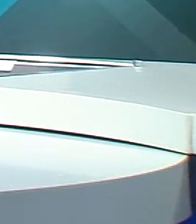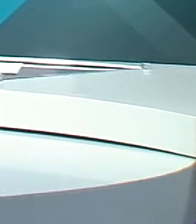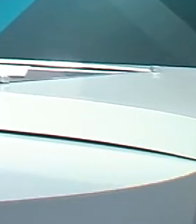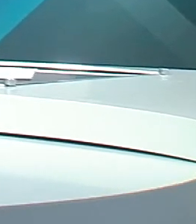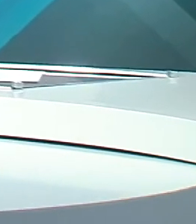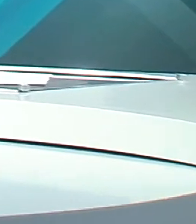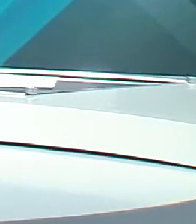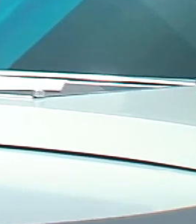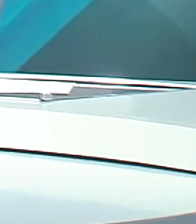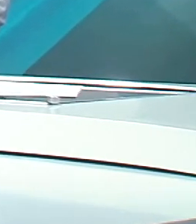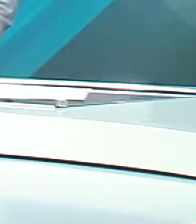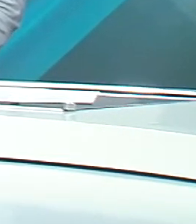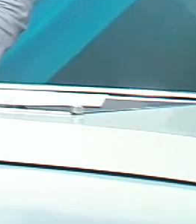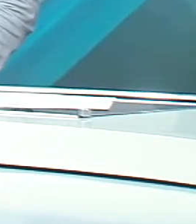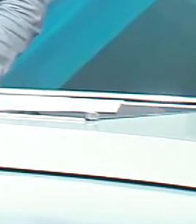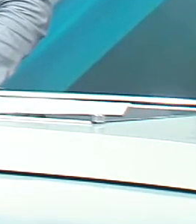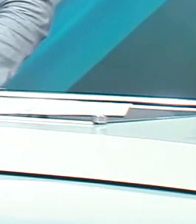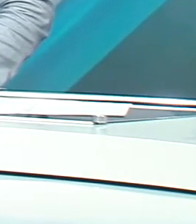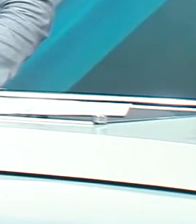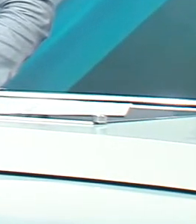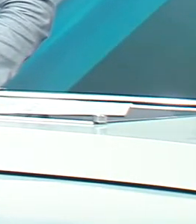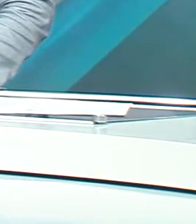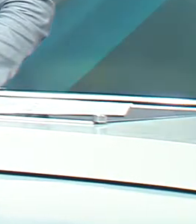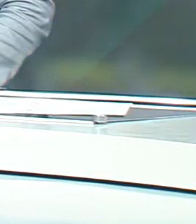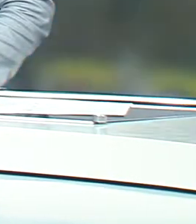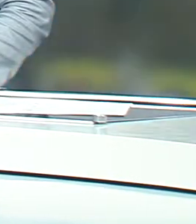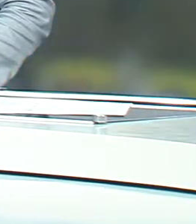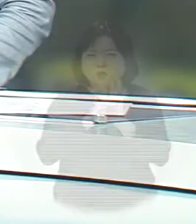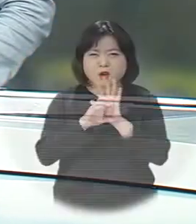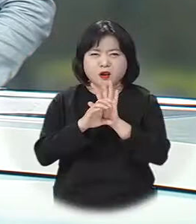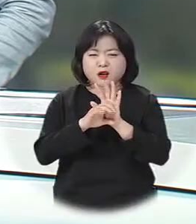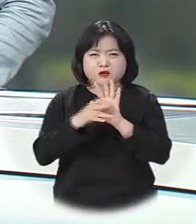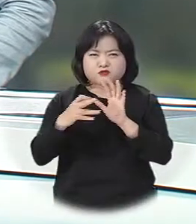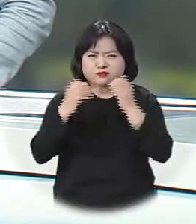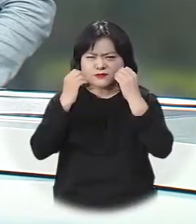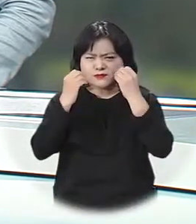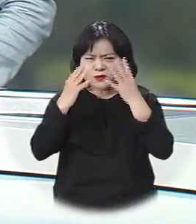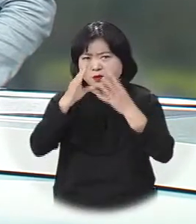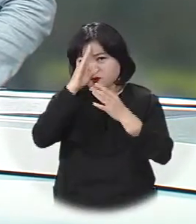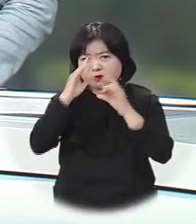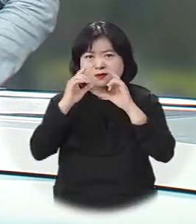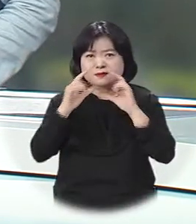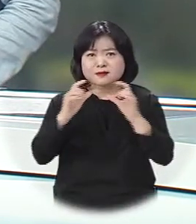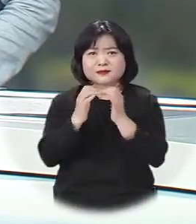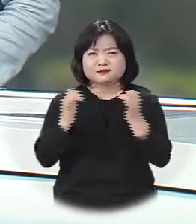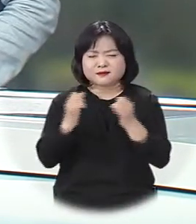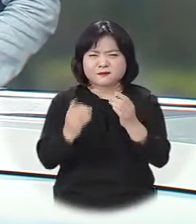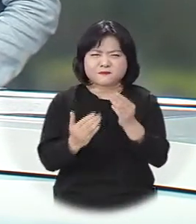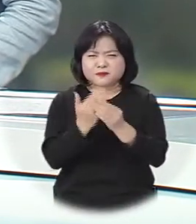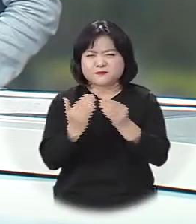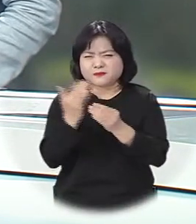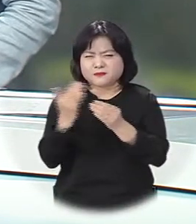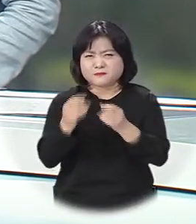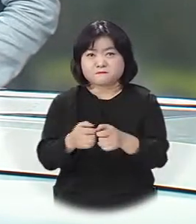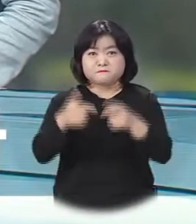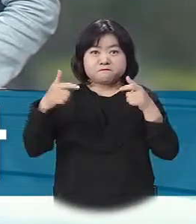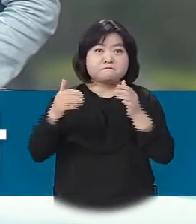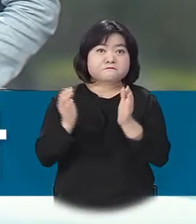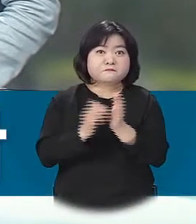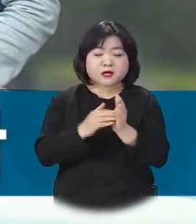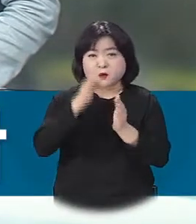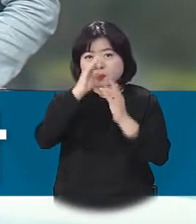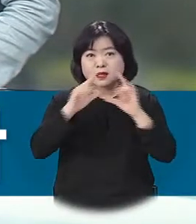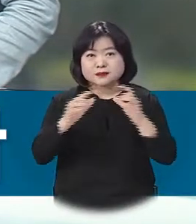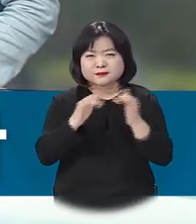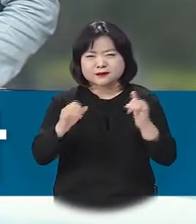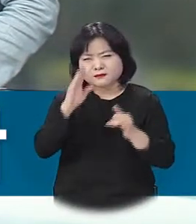여러분 안녕하십니까? 경산의 교회와 학교에서 코로나19 신규 확진자가 무더기로 쏟아졌습니다. 특히 확진자 가운데 무증상이나